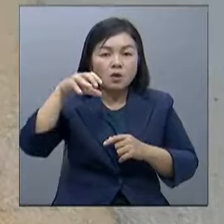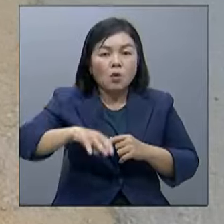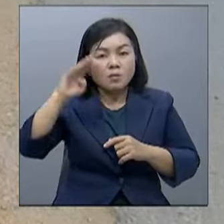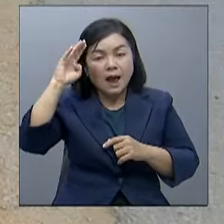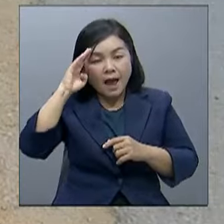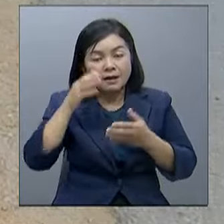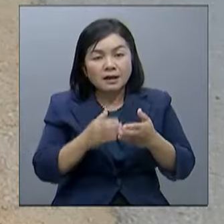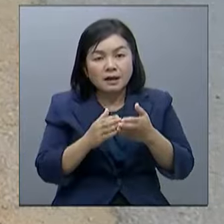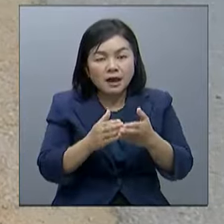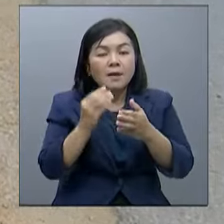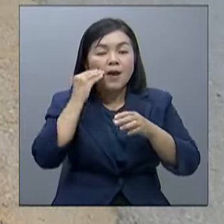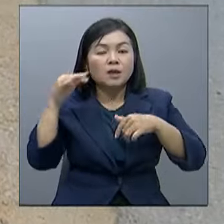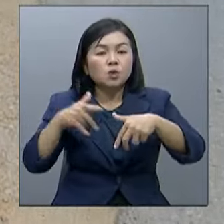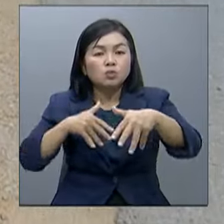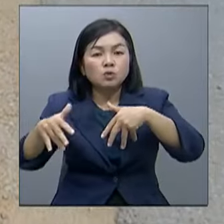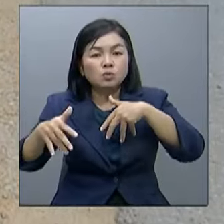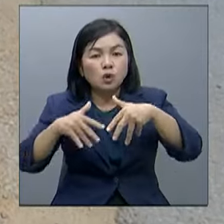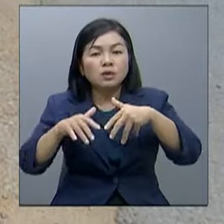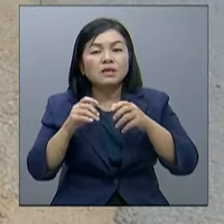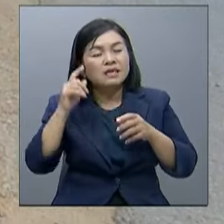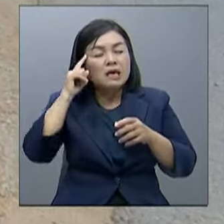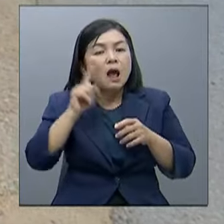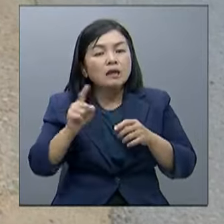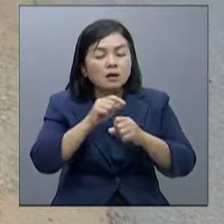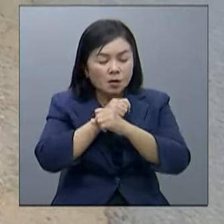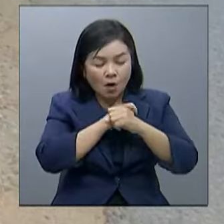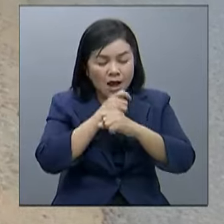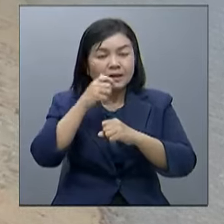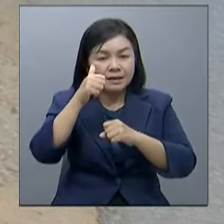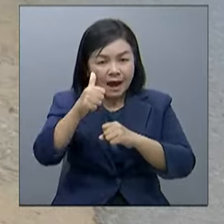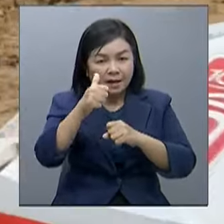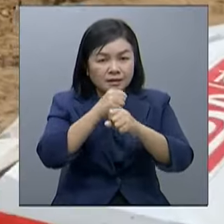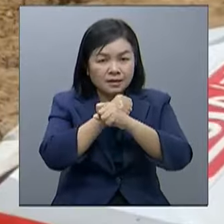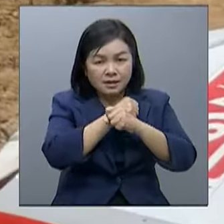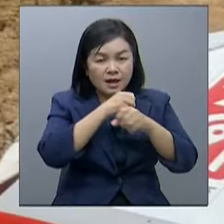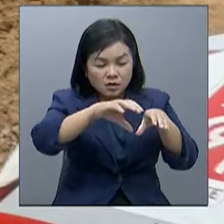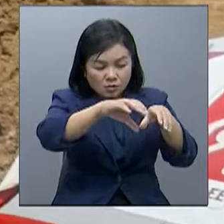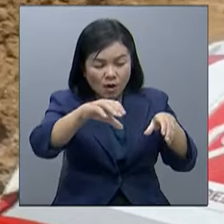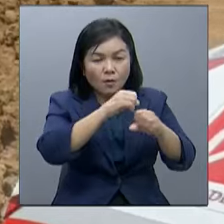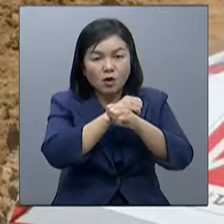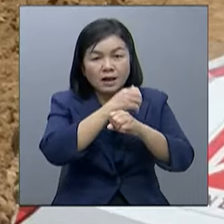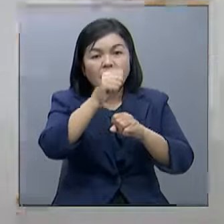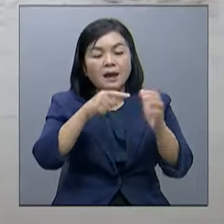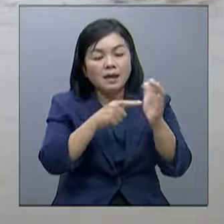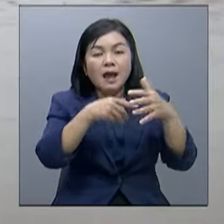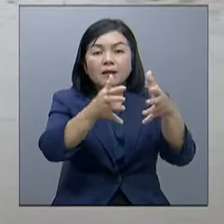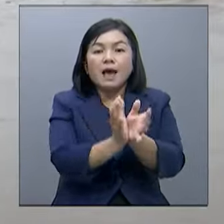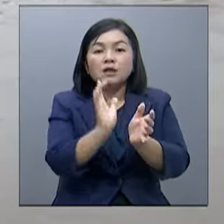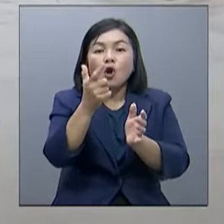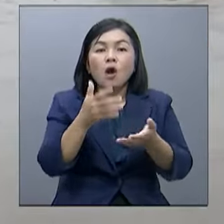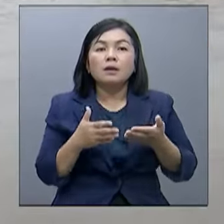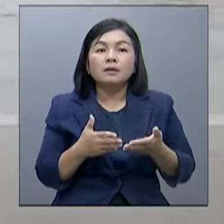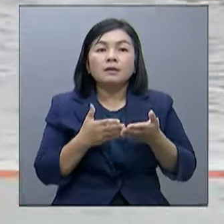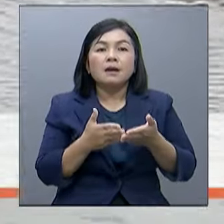บางกระบือซึ่งก็เชื่อว่าน่าจะรับมือสถานการณ์ได้ค่ะและที่อ่างทองค่ะเรือบรรทุกสินค้าในแม่น้ำ